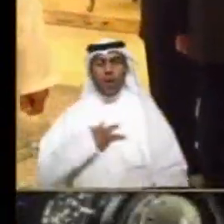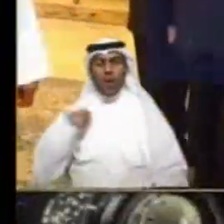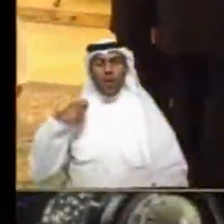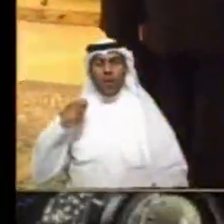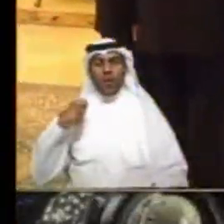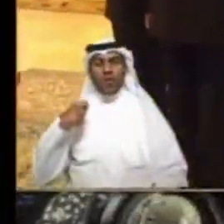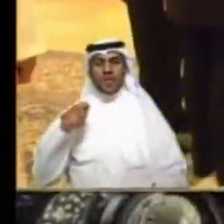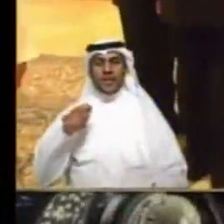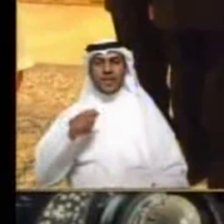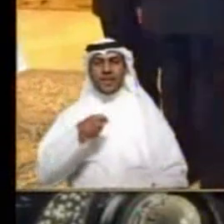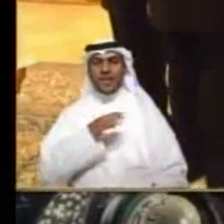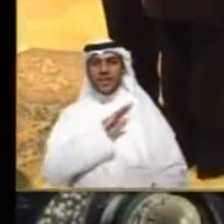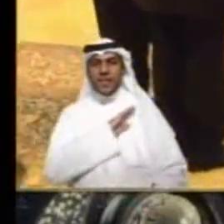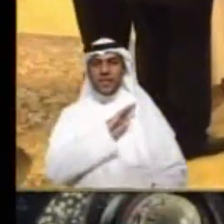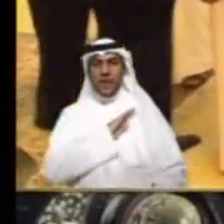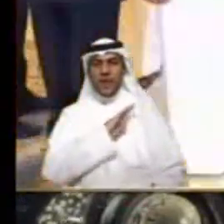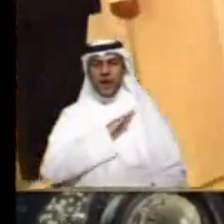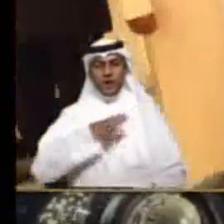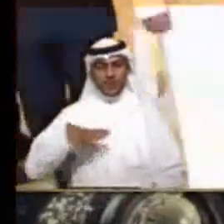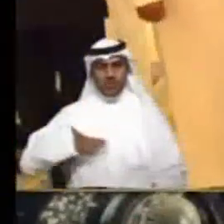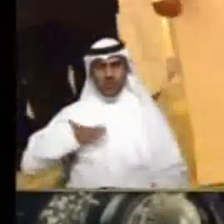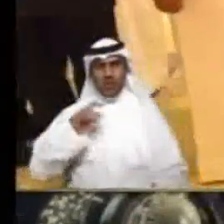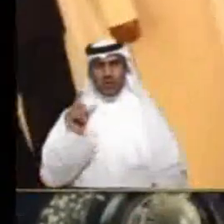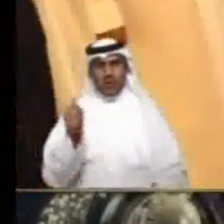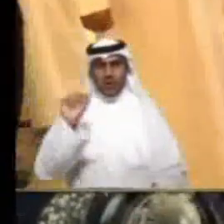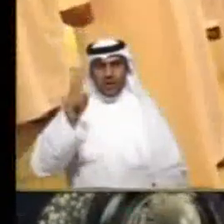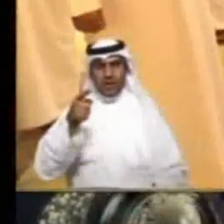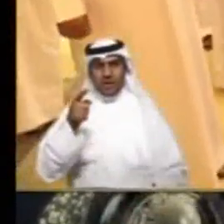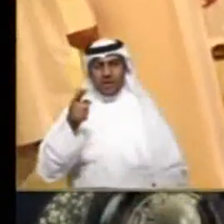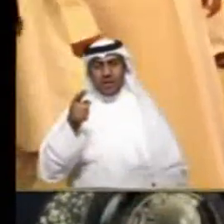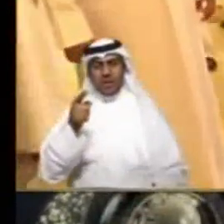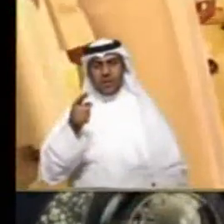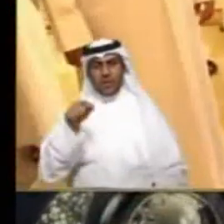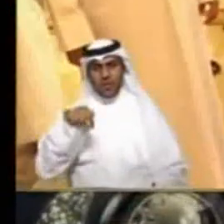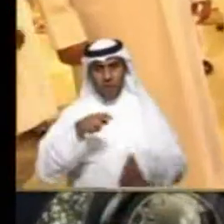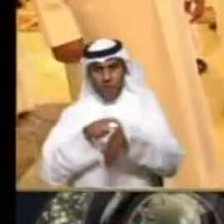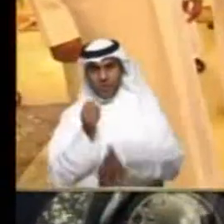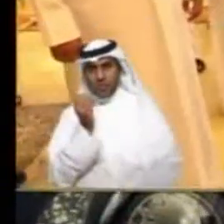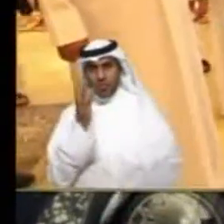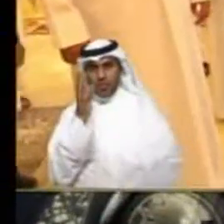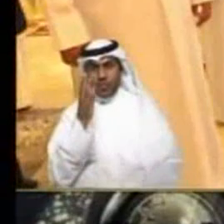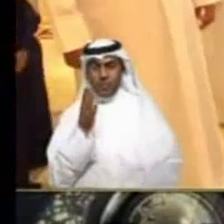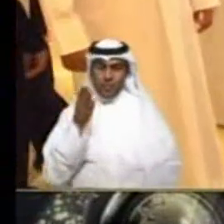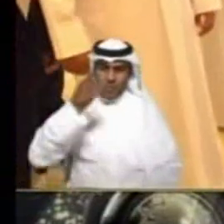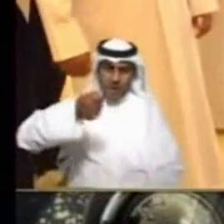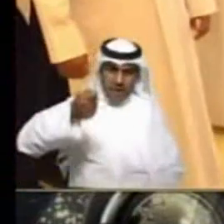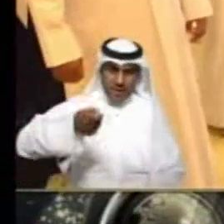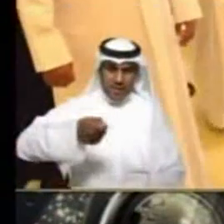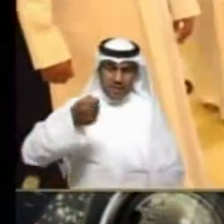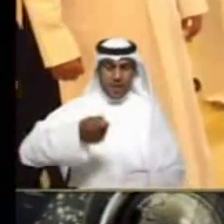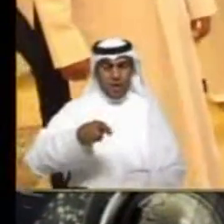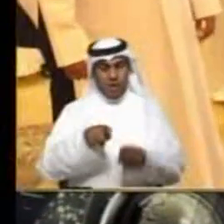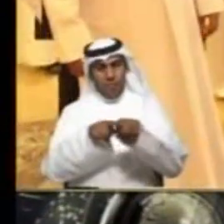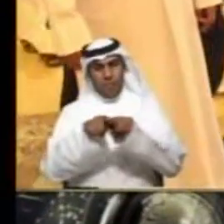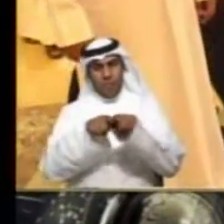لرئيس مجلس الوزراء ووزير الدفاع الشيخ ناصر صباح الأحمد الصباح صباح اليوم بتقديم واجب العزاء